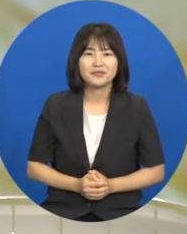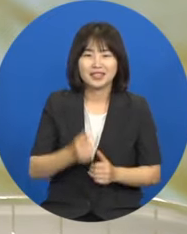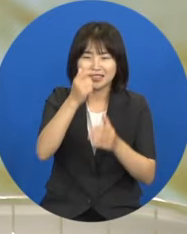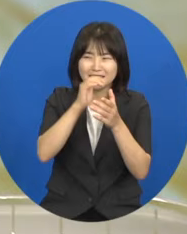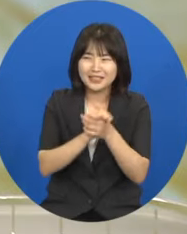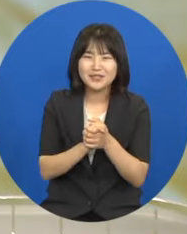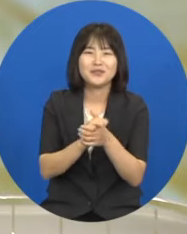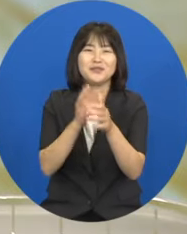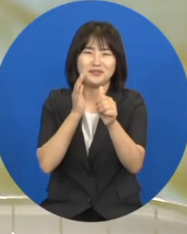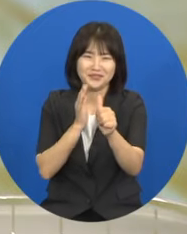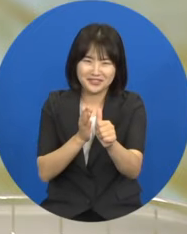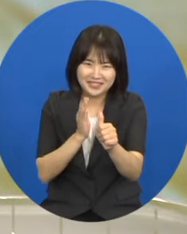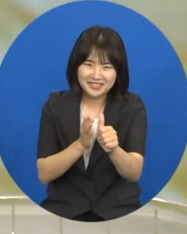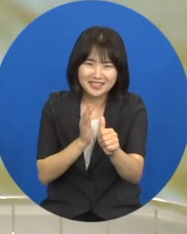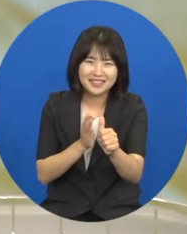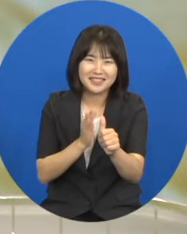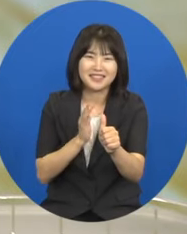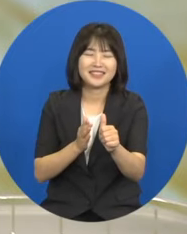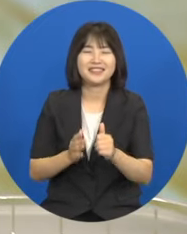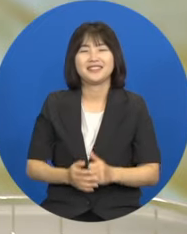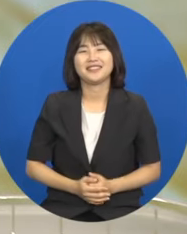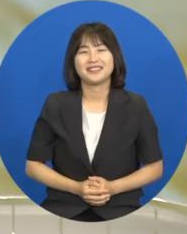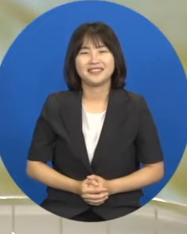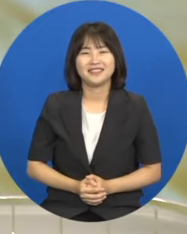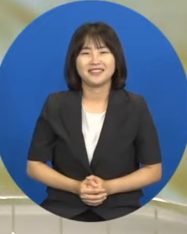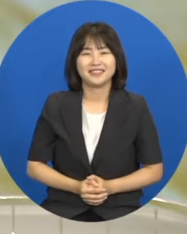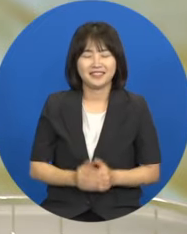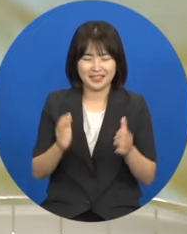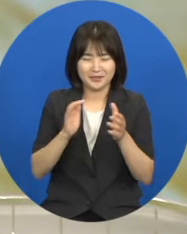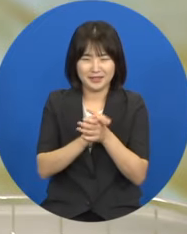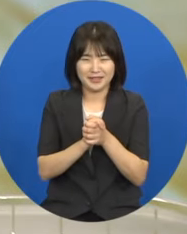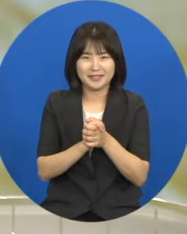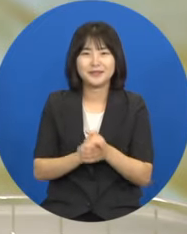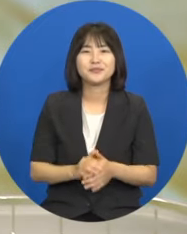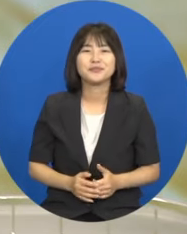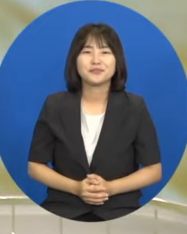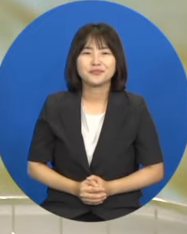기도해 주시기를 부탁드립니다.